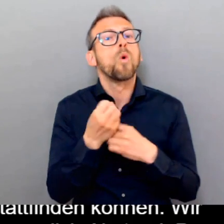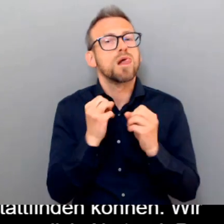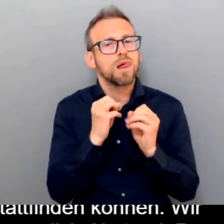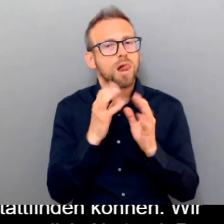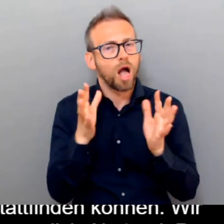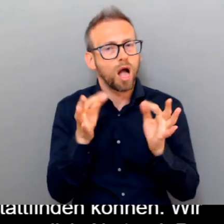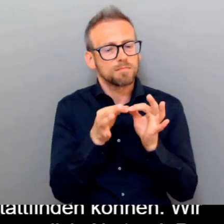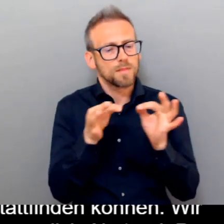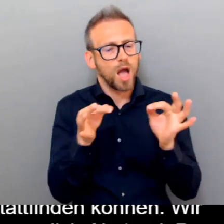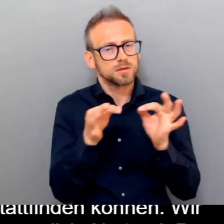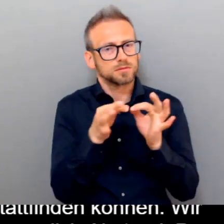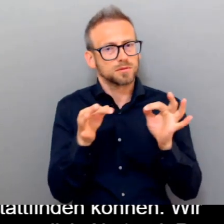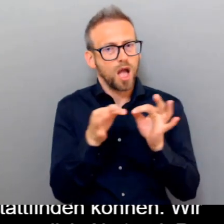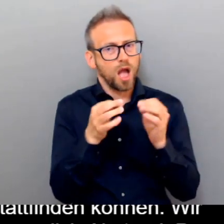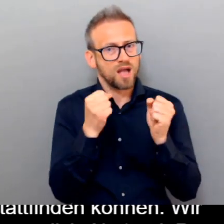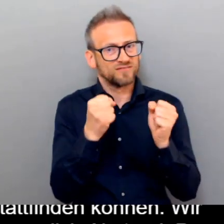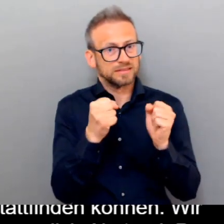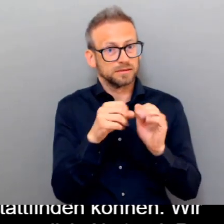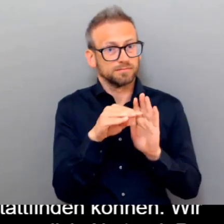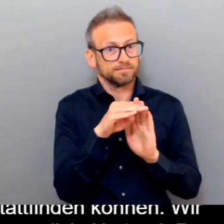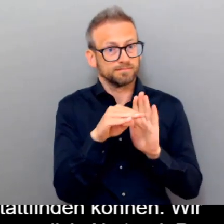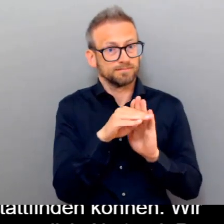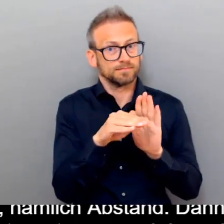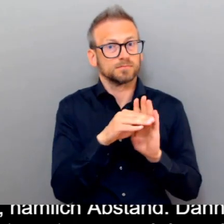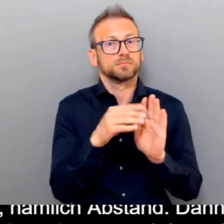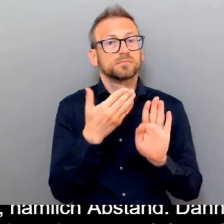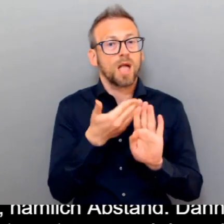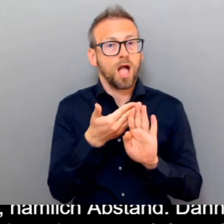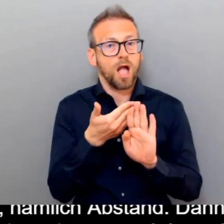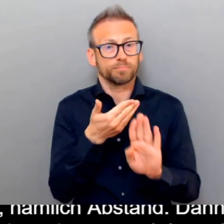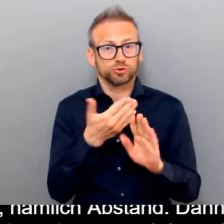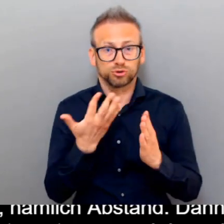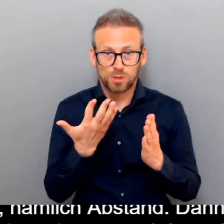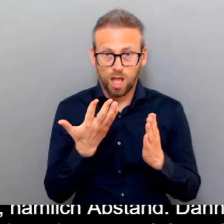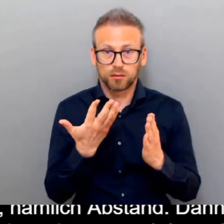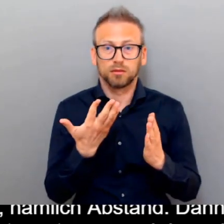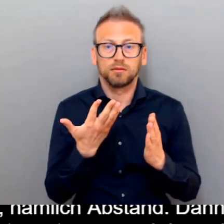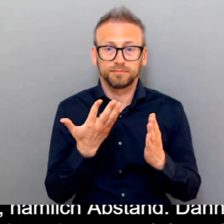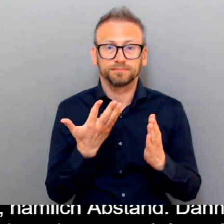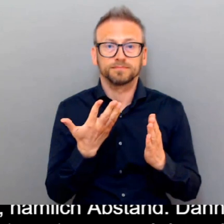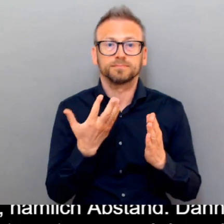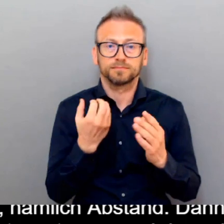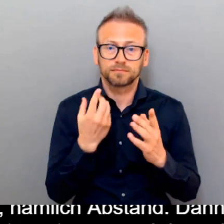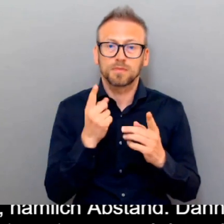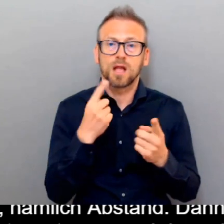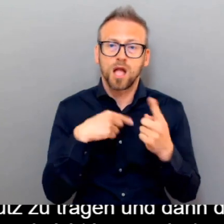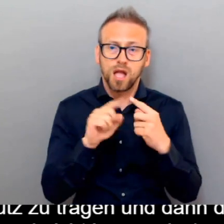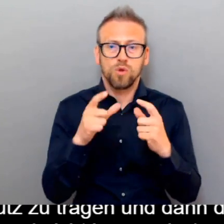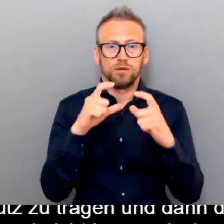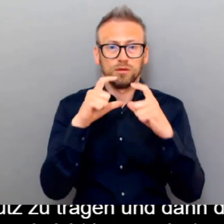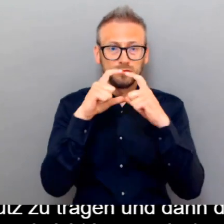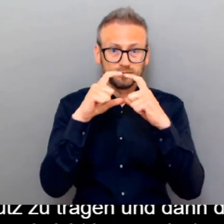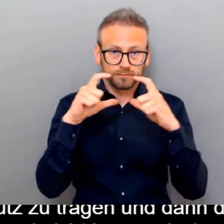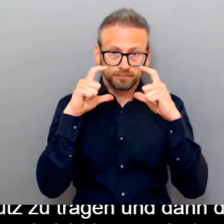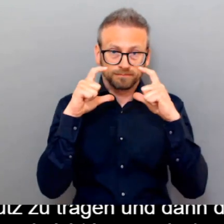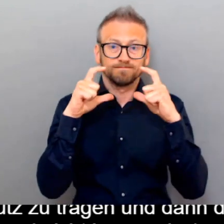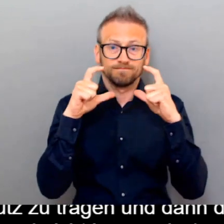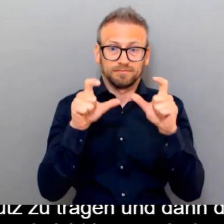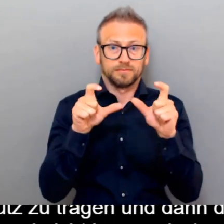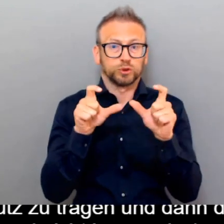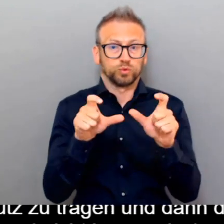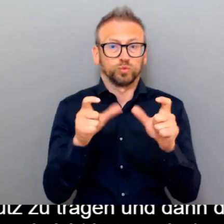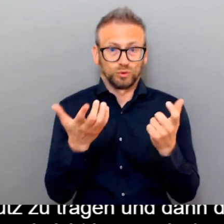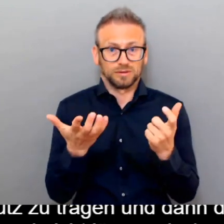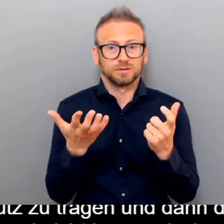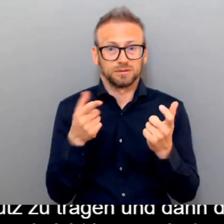und der tatsächlichen Teilnehmerzahl. Und es musste halt auch festgestellt werden, dass gerade was das Abstands, die Abstandspflicht, also der